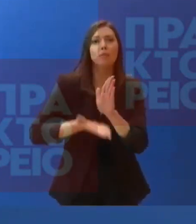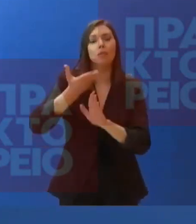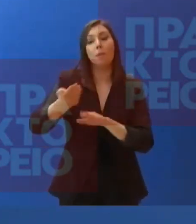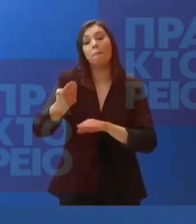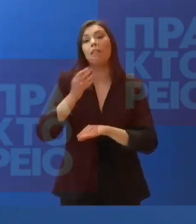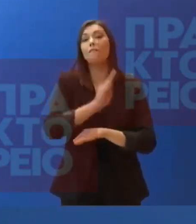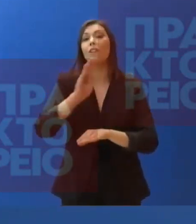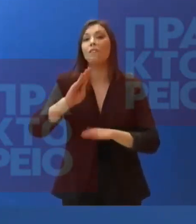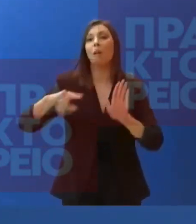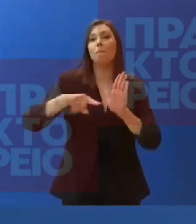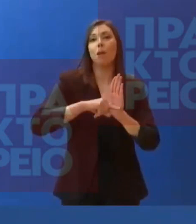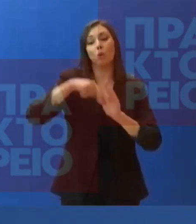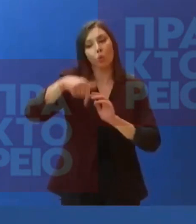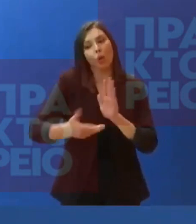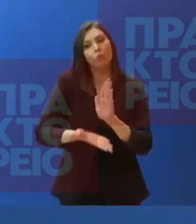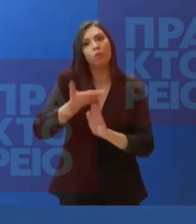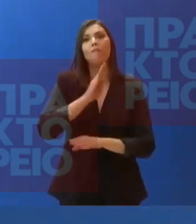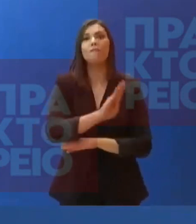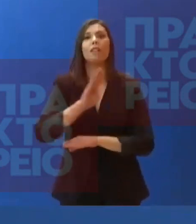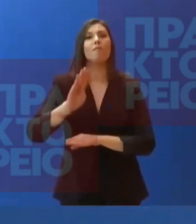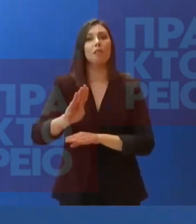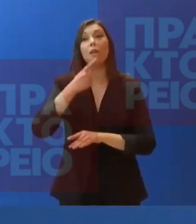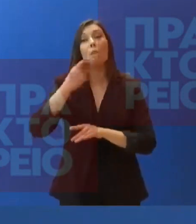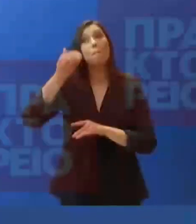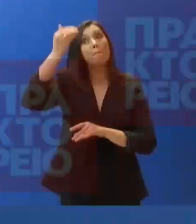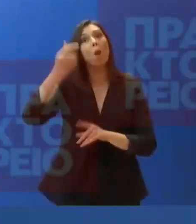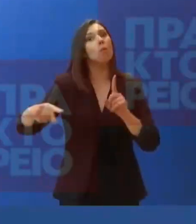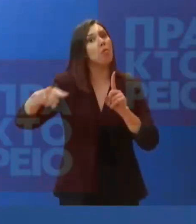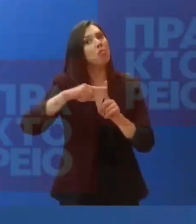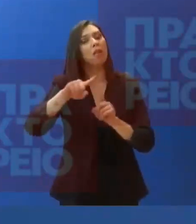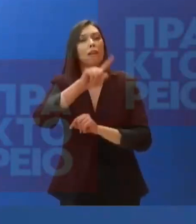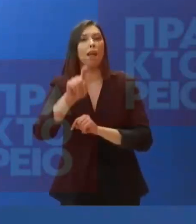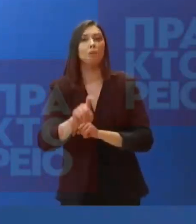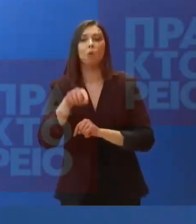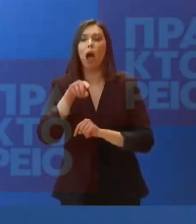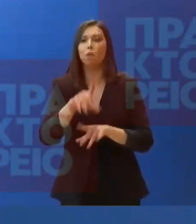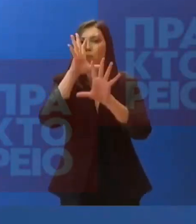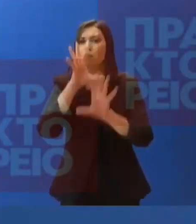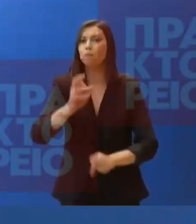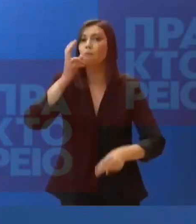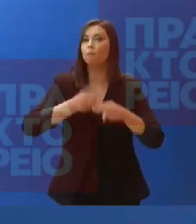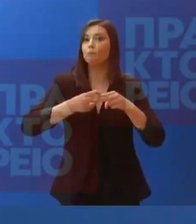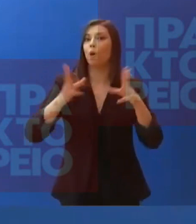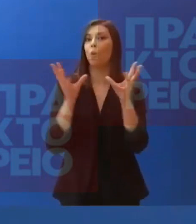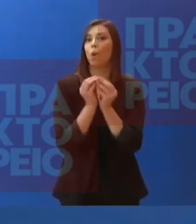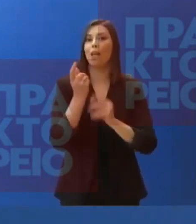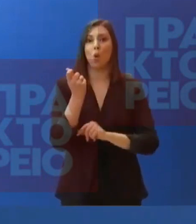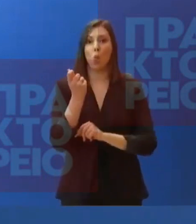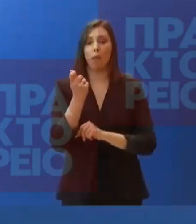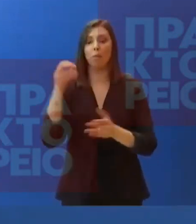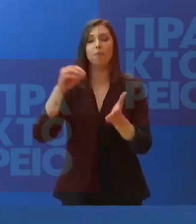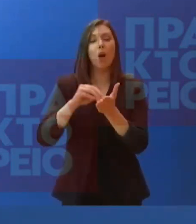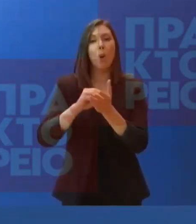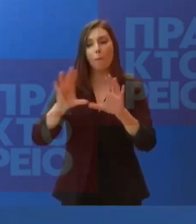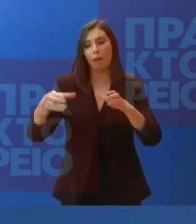θετική προοπτική, φέρνοντάς μας ένα ακόμη βήμα πιο κοντά στην επενδυτική βαθμίδα. Ο οίκος αξιολόγησης αναφέρει ότι η βιωσιμότητα του χρέους